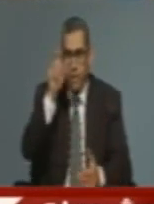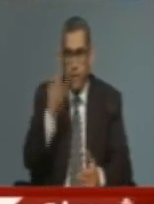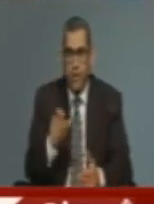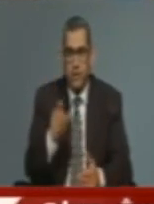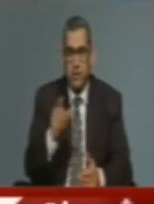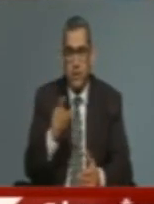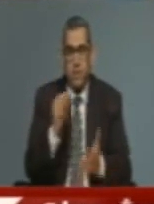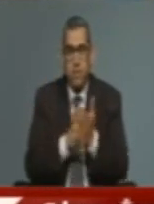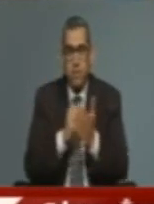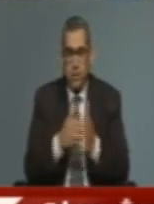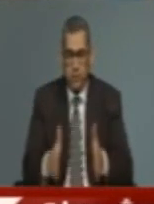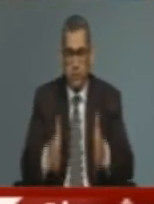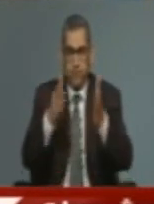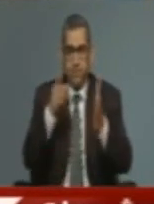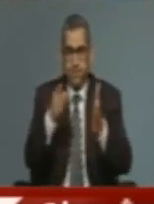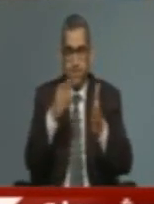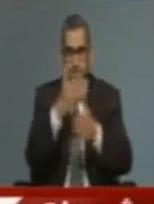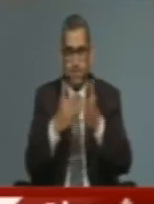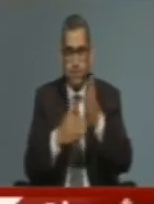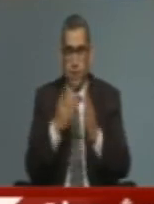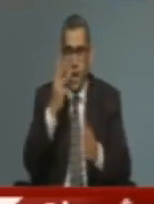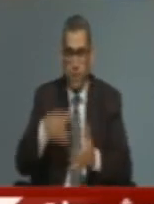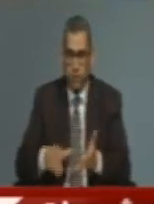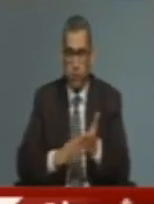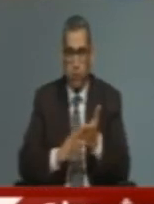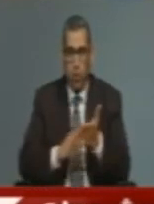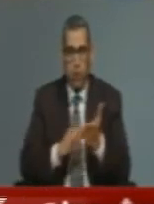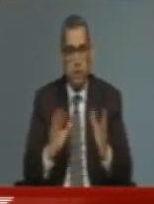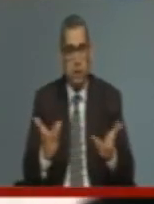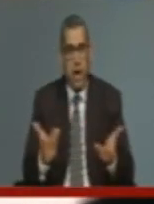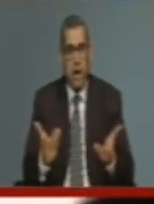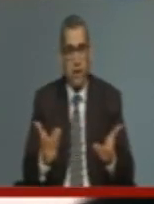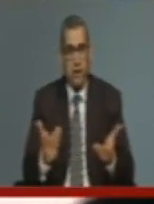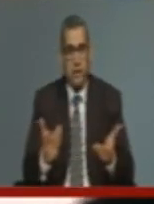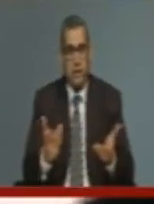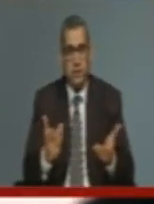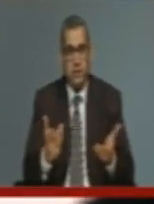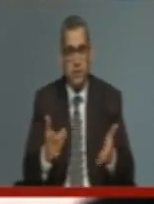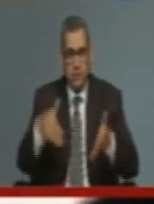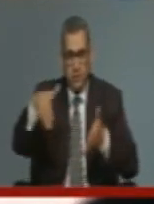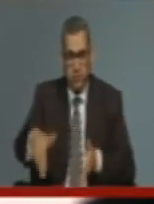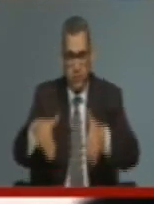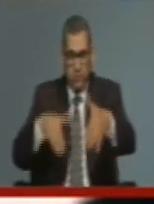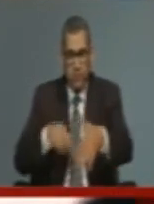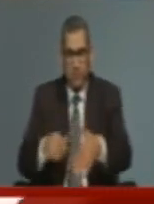بتاعه الصرف الصحي فيه مش ادامي يعني؟ انت بتتكلم